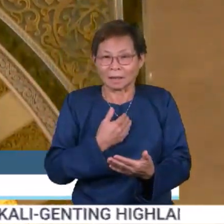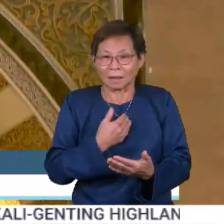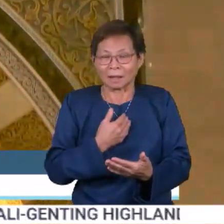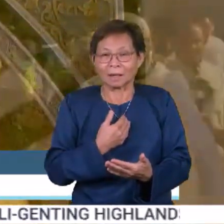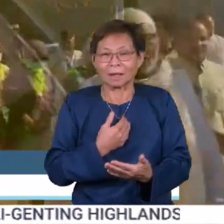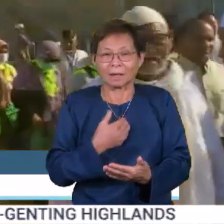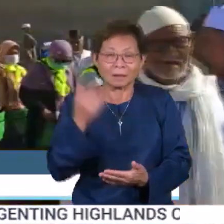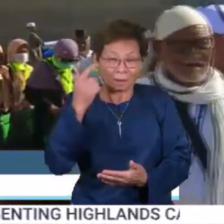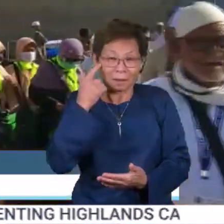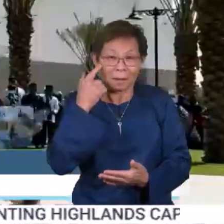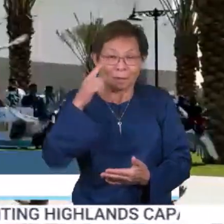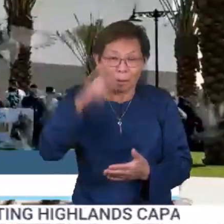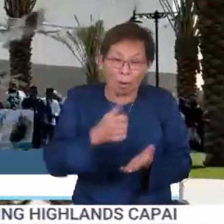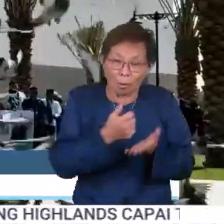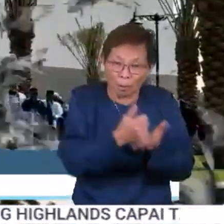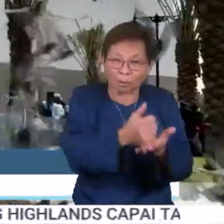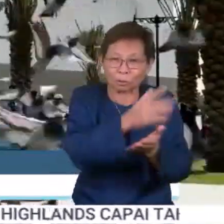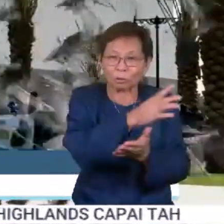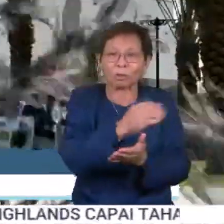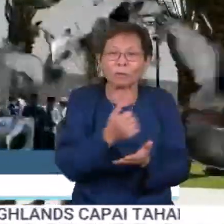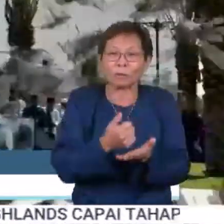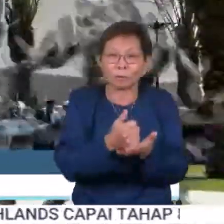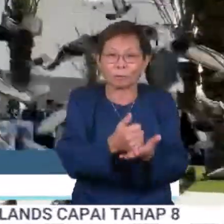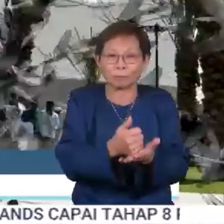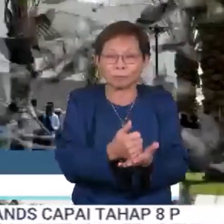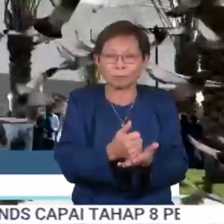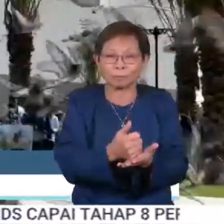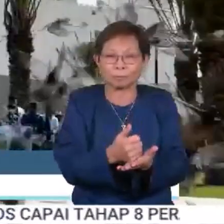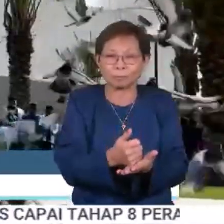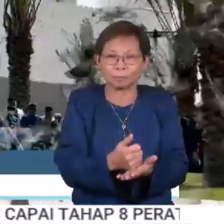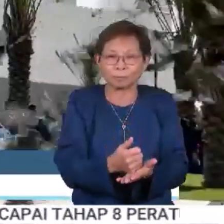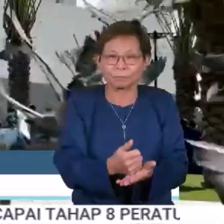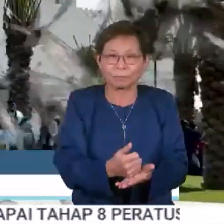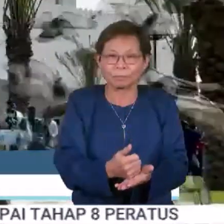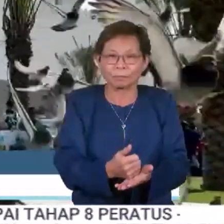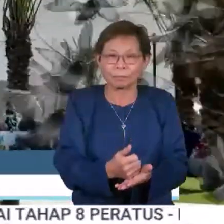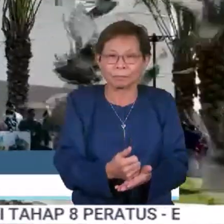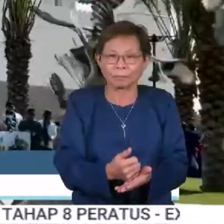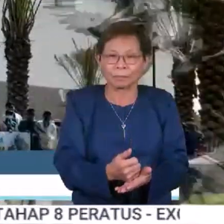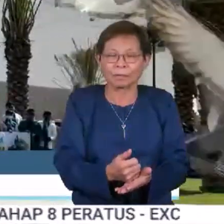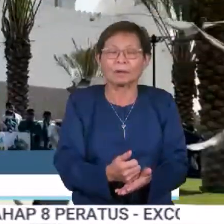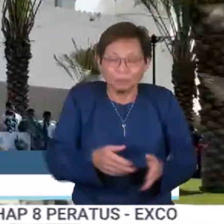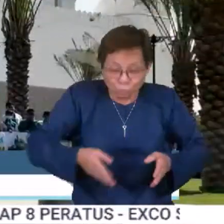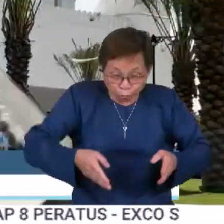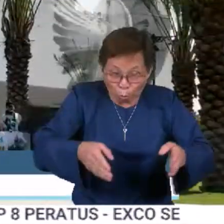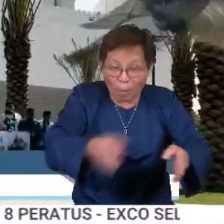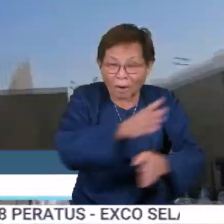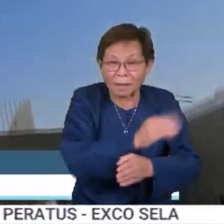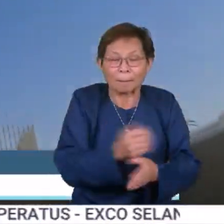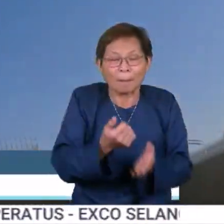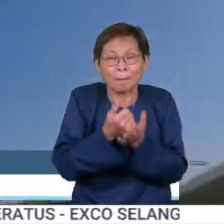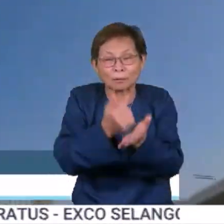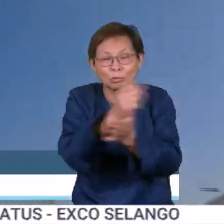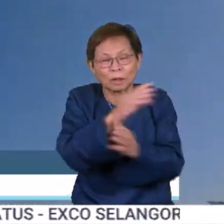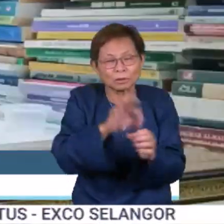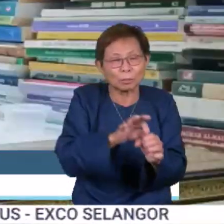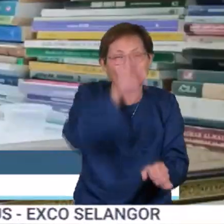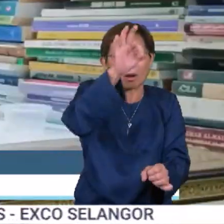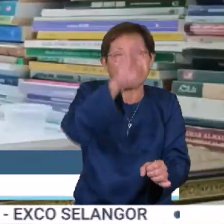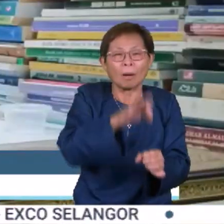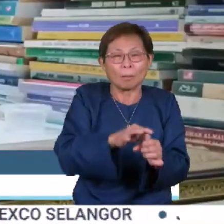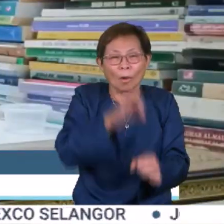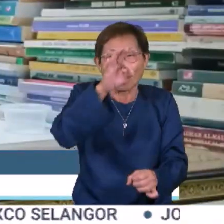juga golongan Ansar yang dibantu oleh yang membantu kelompok Muhajir. Semangat